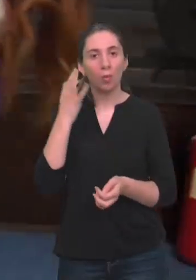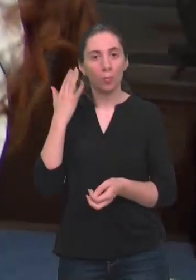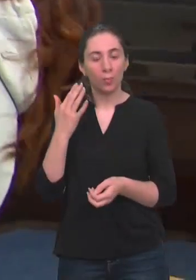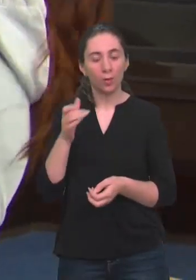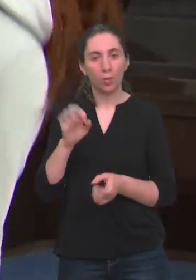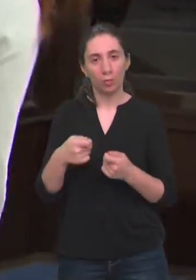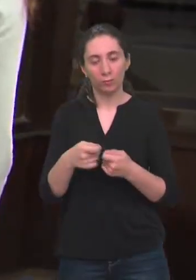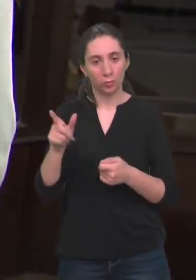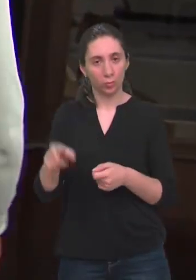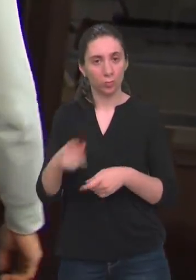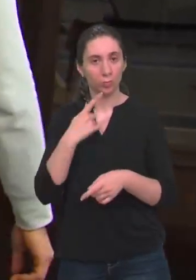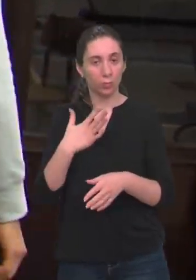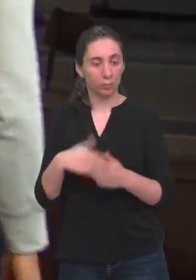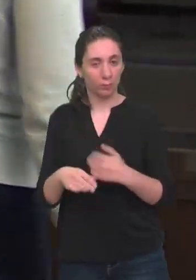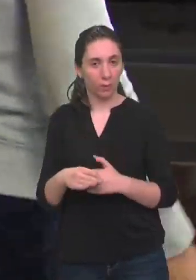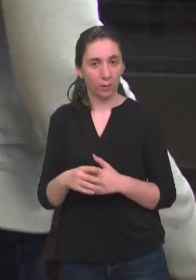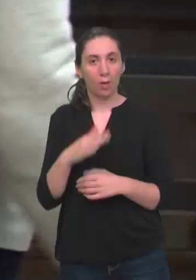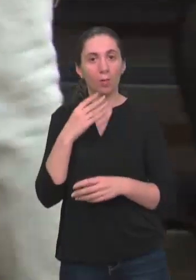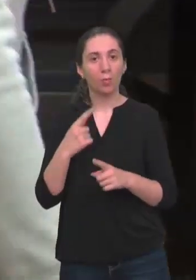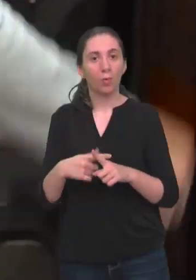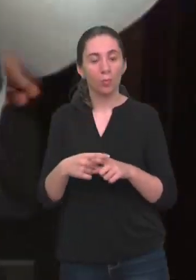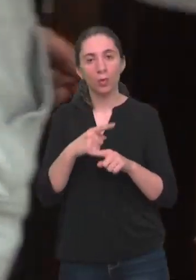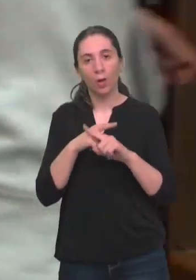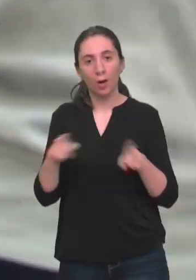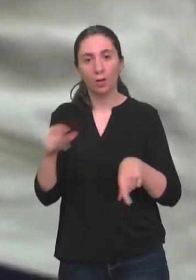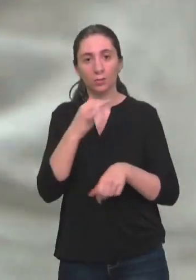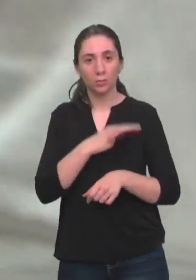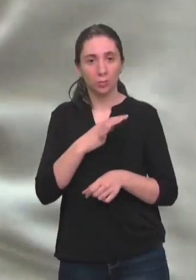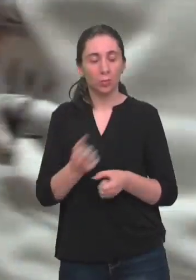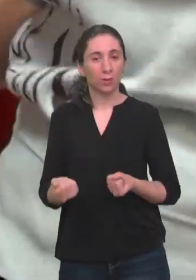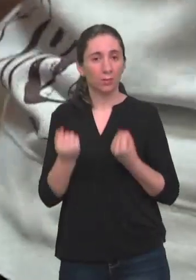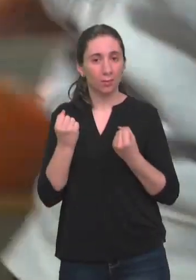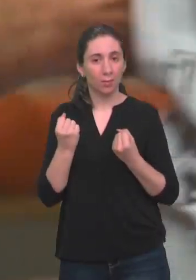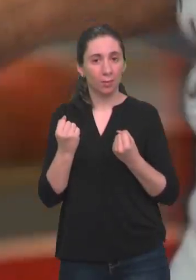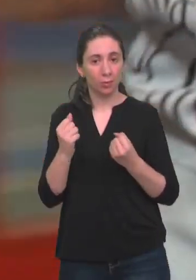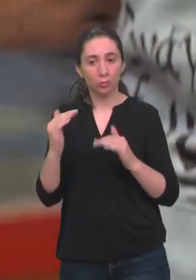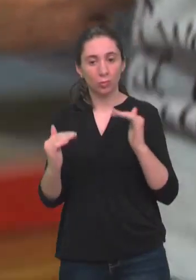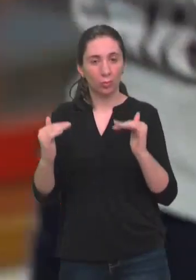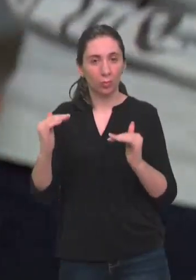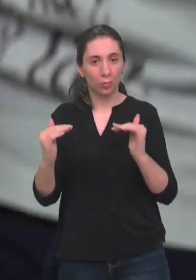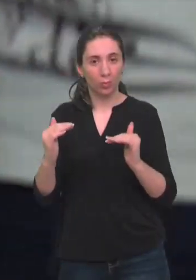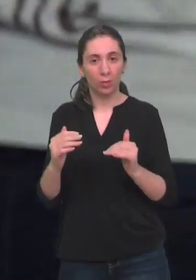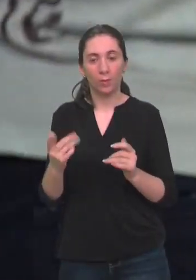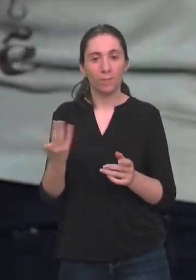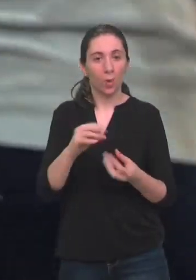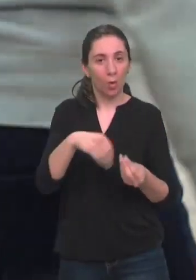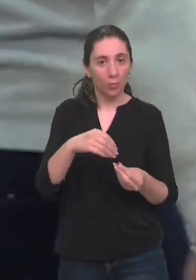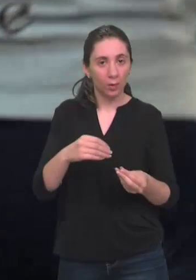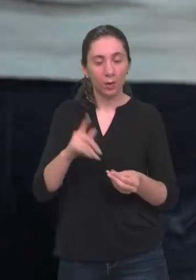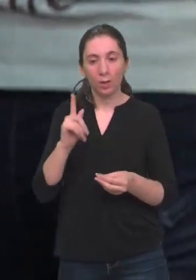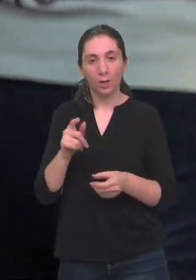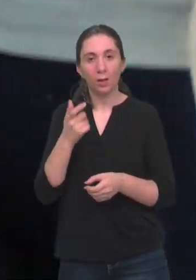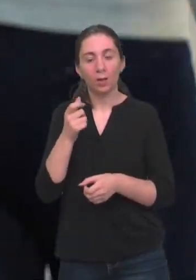s invaliditetom, a kojima je često zbog različitih obveza teško uspostaviti ravnotežu između obiteljskog